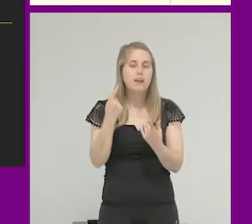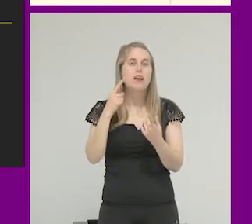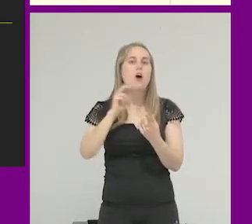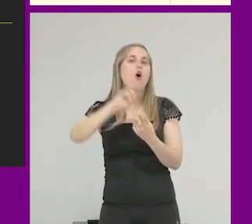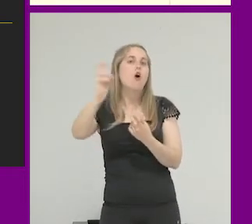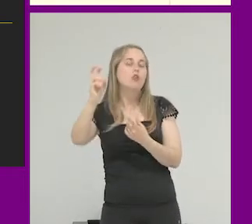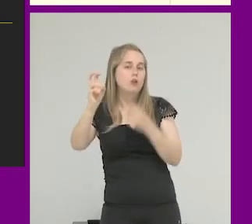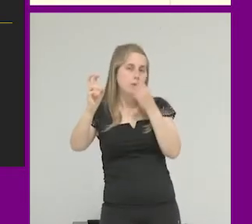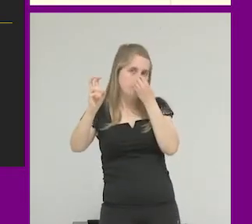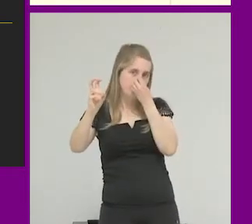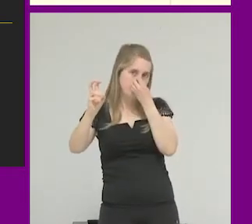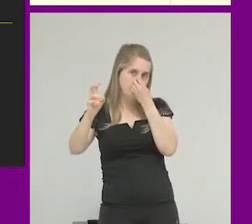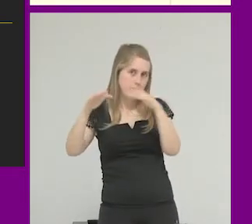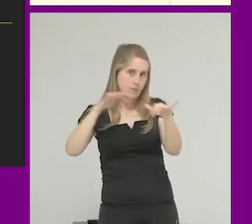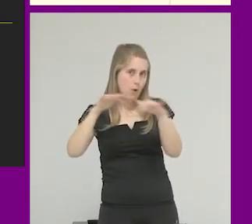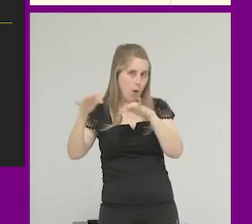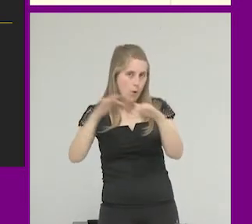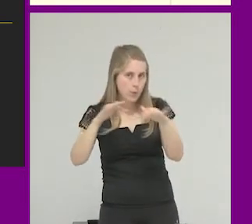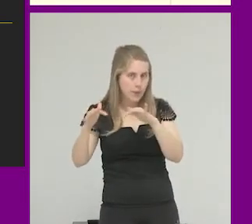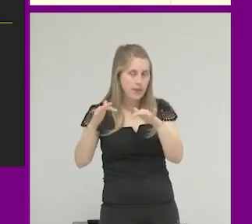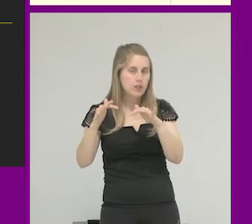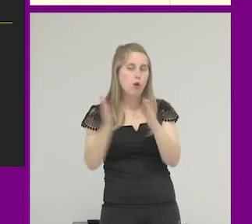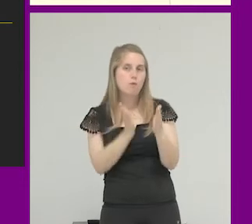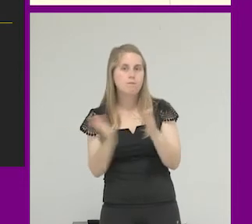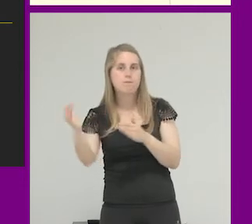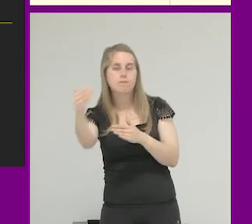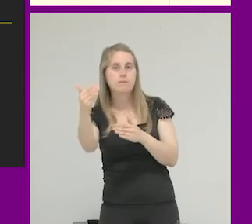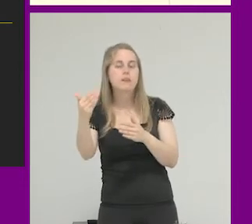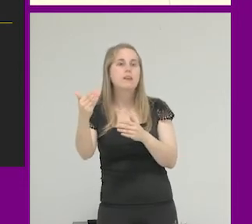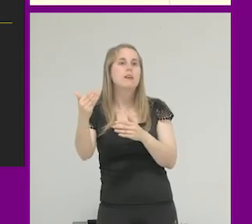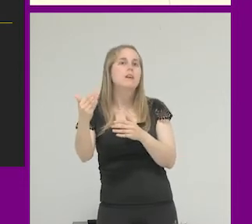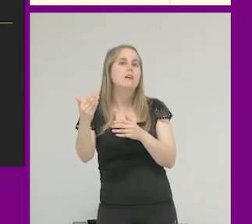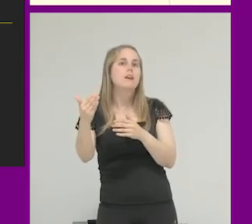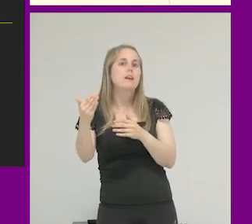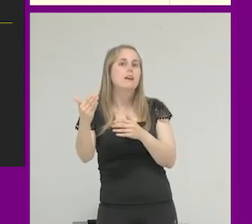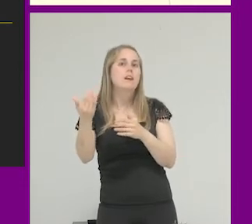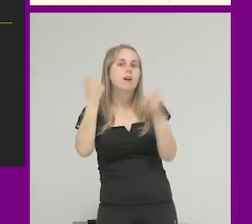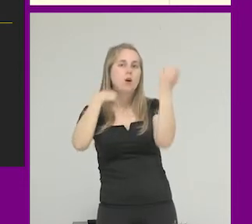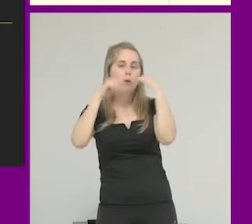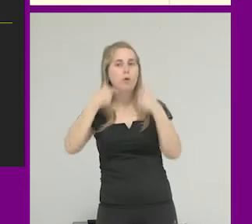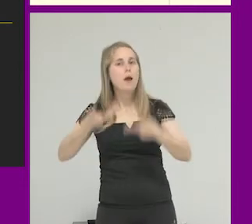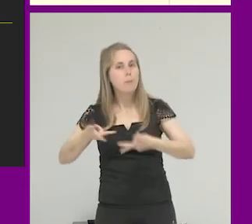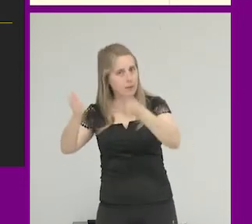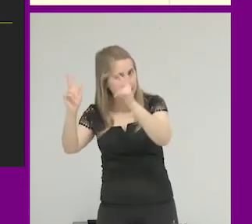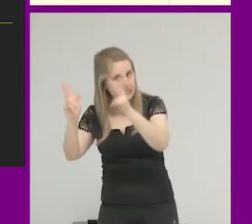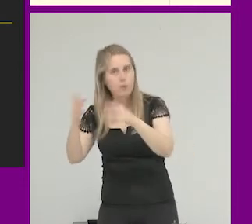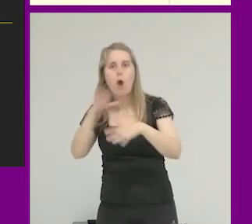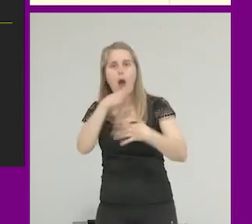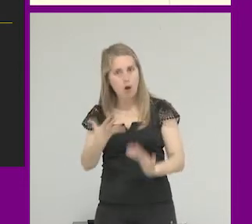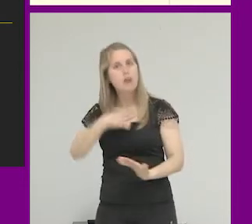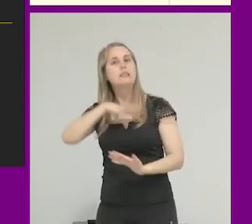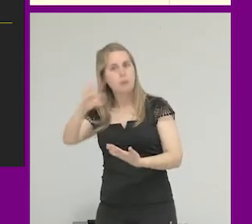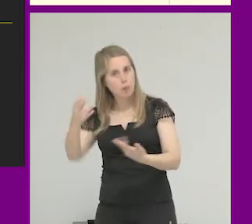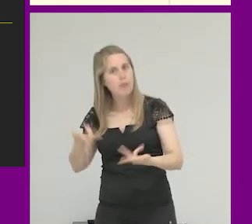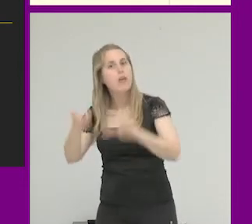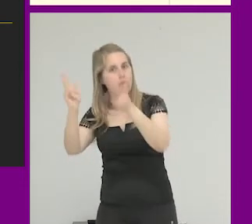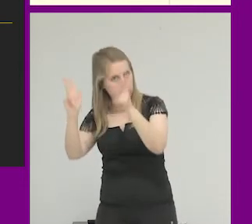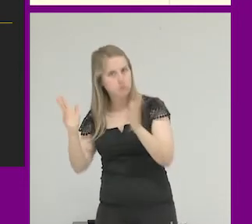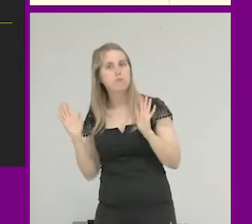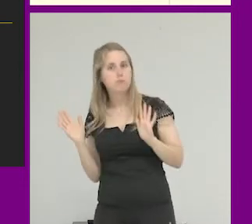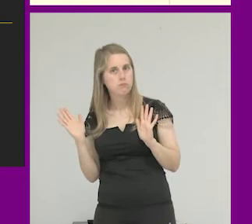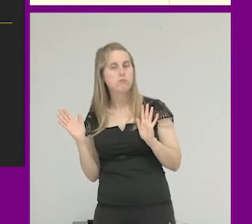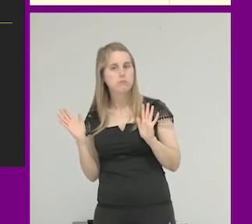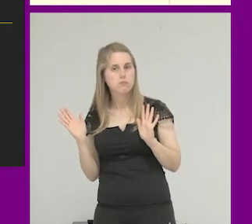beste mugimendu pendular batetik, ez? Beste puntura, jarrera permisibora, hau da, orain hau egin ahal da.